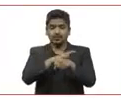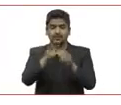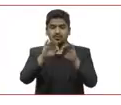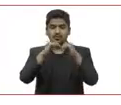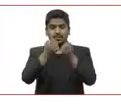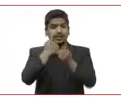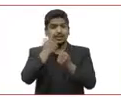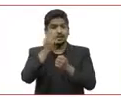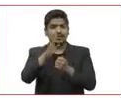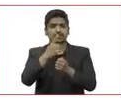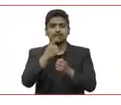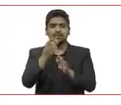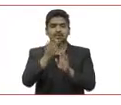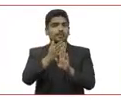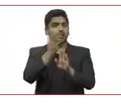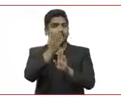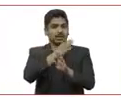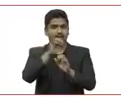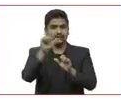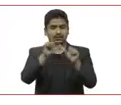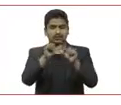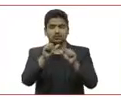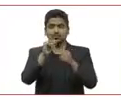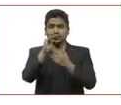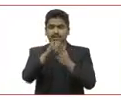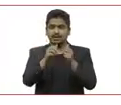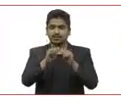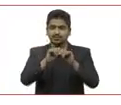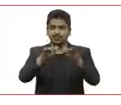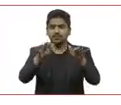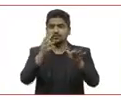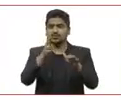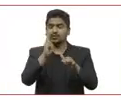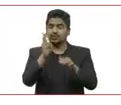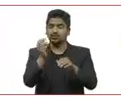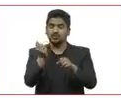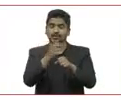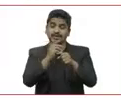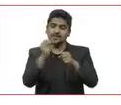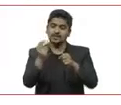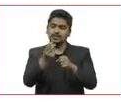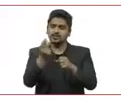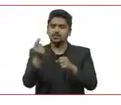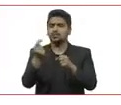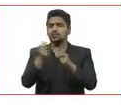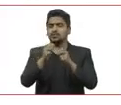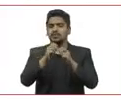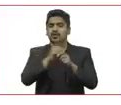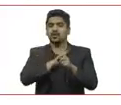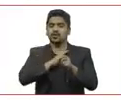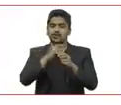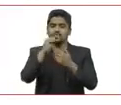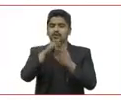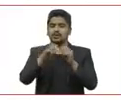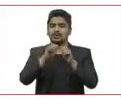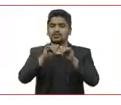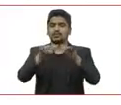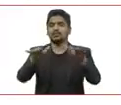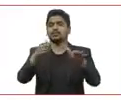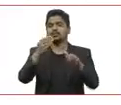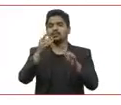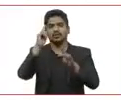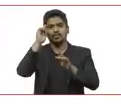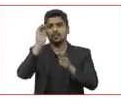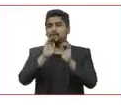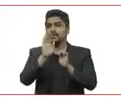देखियो भने पहिले जुन किसिमले सङ्क्रमण फैलिएको थियो त्योभन्दा निकै चाँडै र निकै भयावह रूपमा यो सङ्क्रमण फैलिन सक्ने